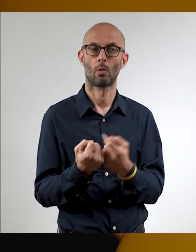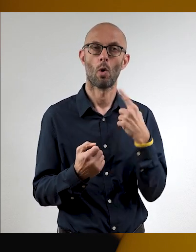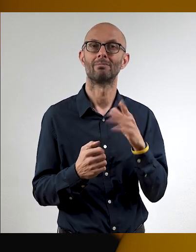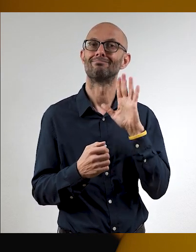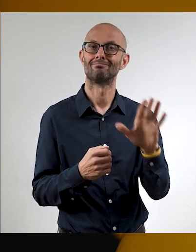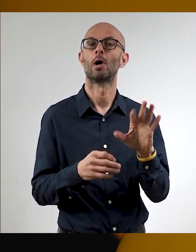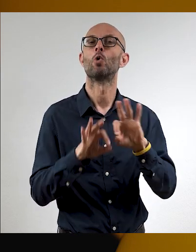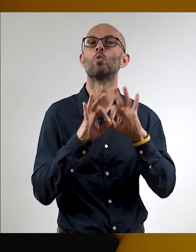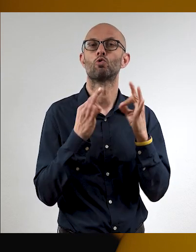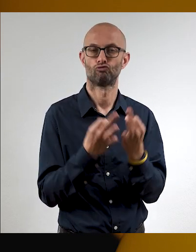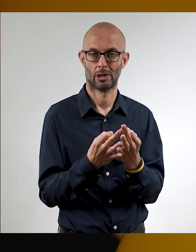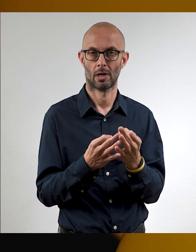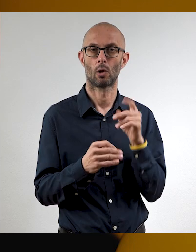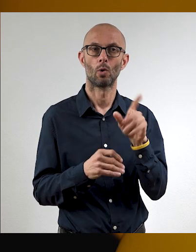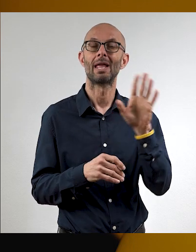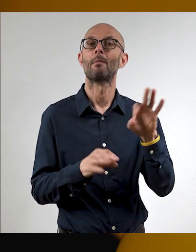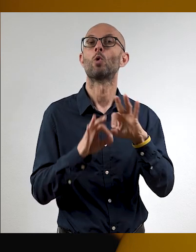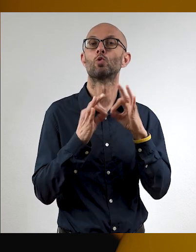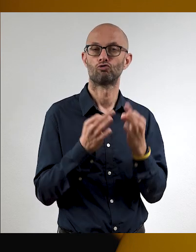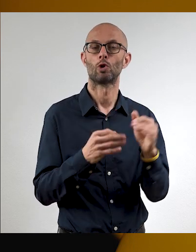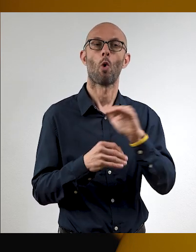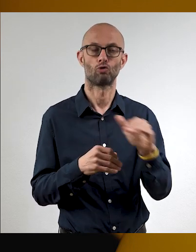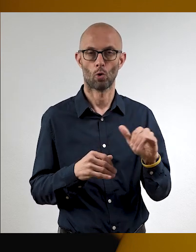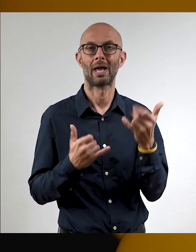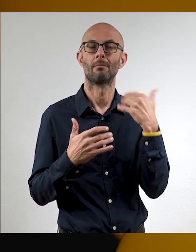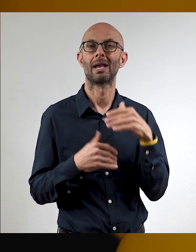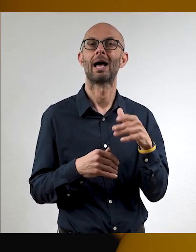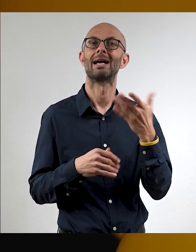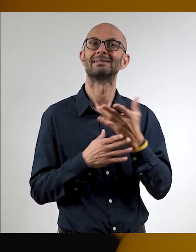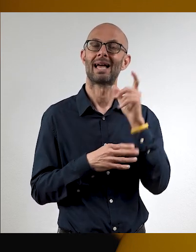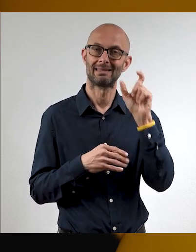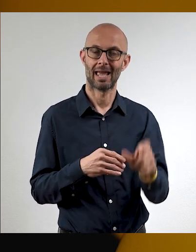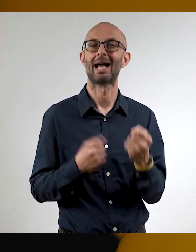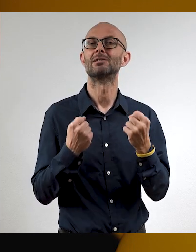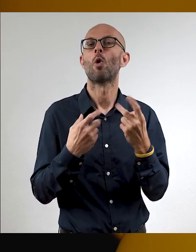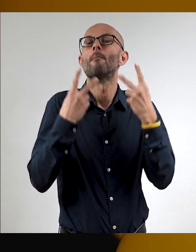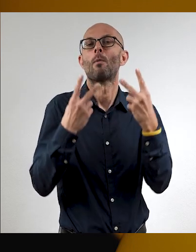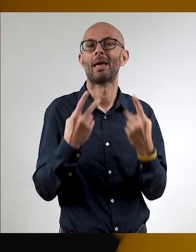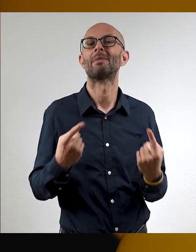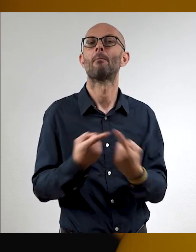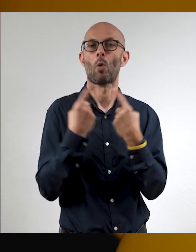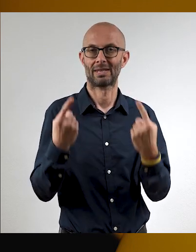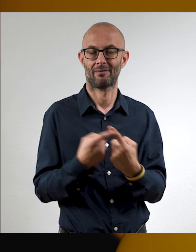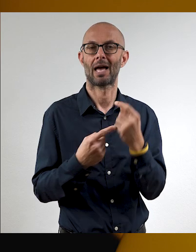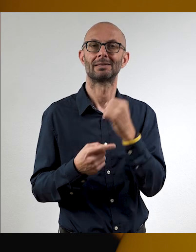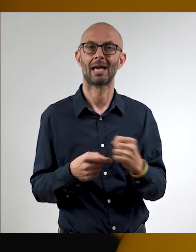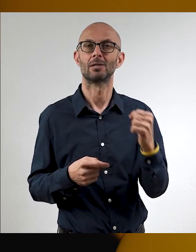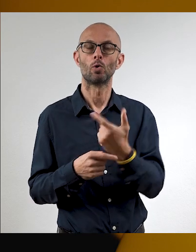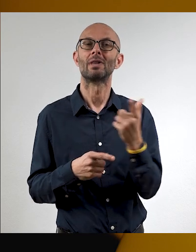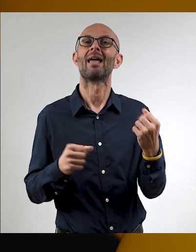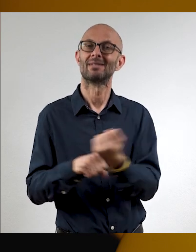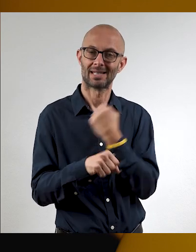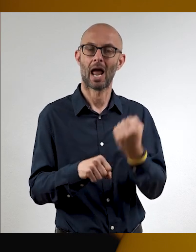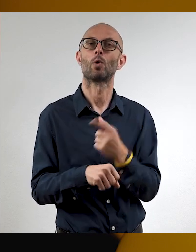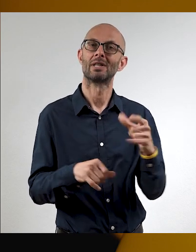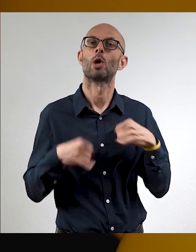strani njegove družine. To, da ima družino, otroke, je bila zanj zelo pomembna motivacija, zato da je ustrajal,